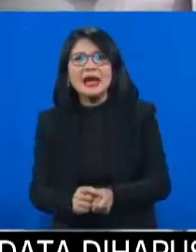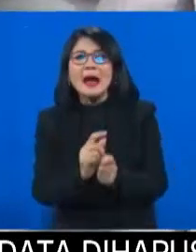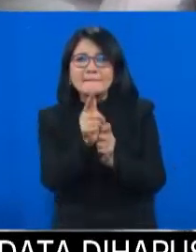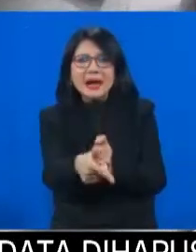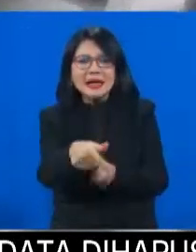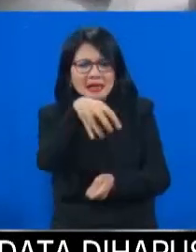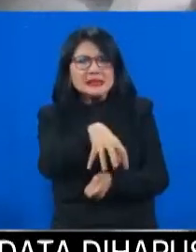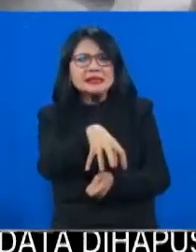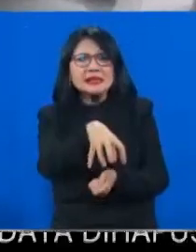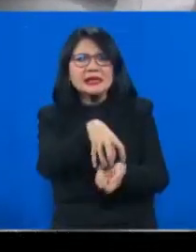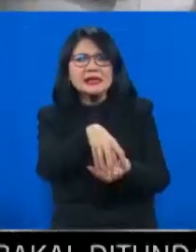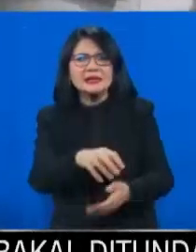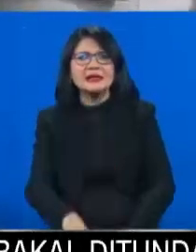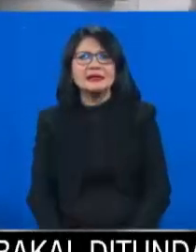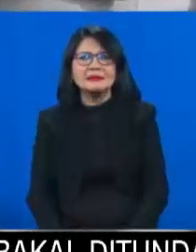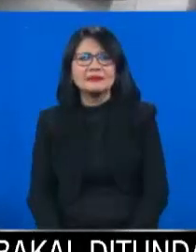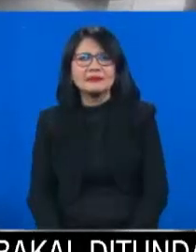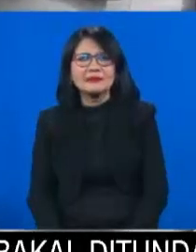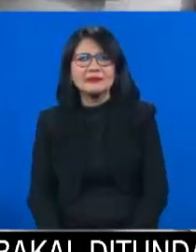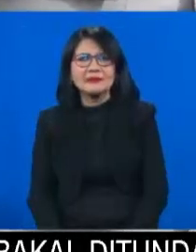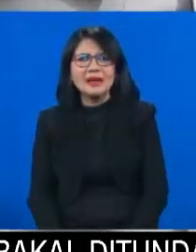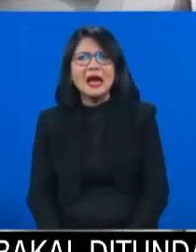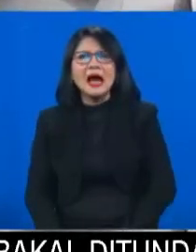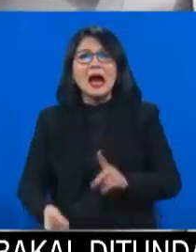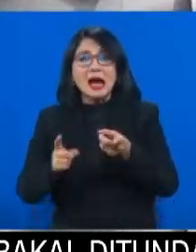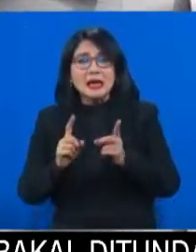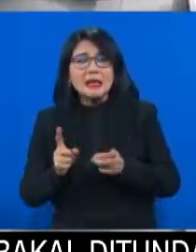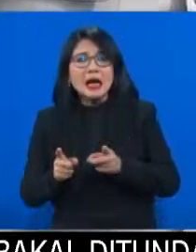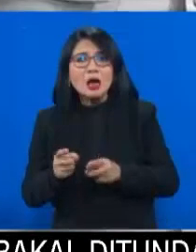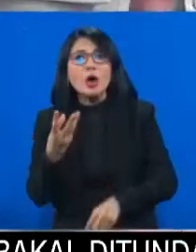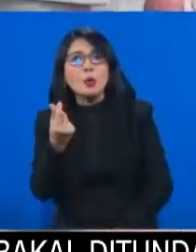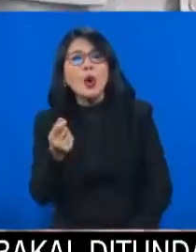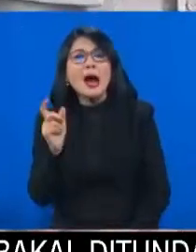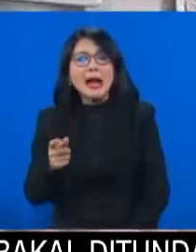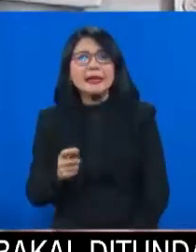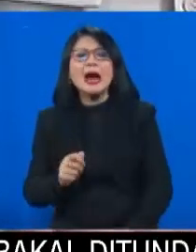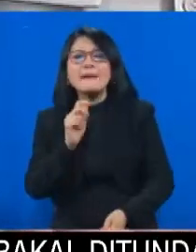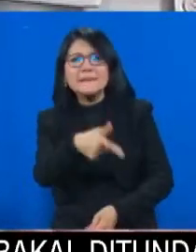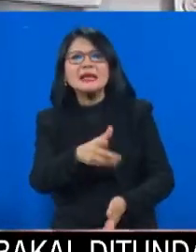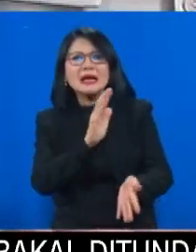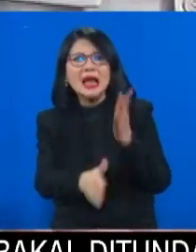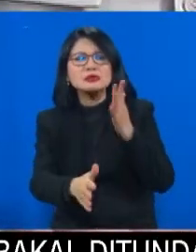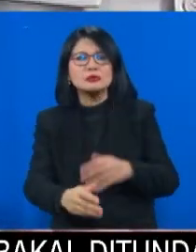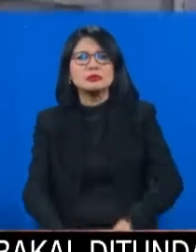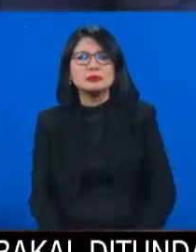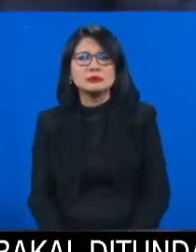tempat. Gitu. Jadi selama kita tindak, kalau mereka bawa uang dan membayar silakan membayar.